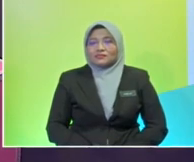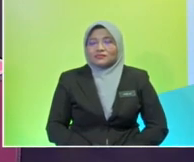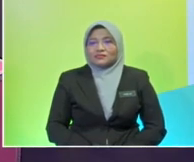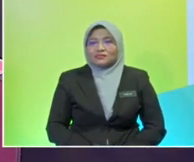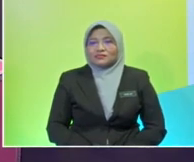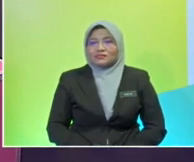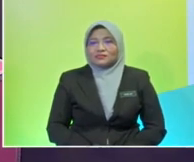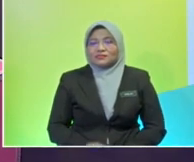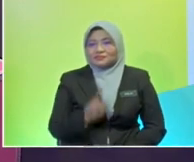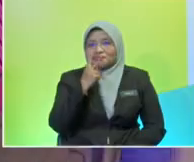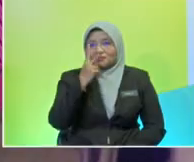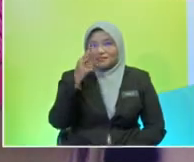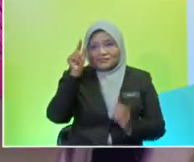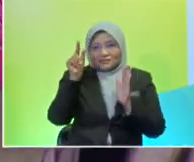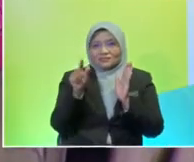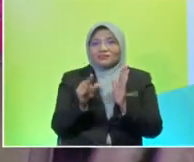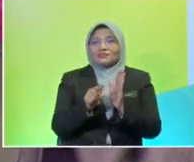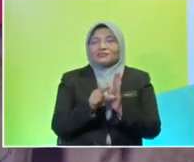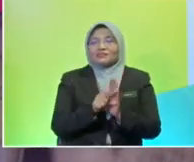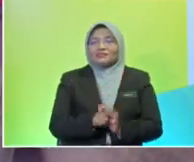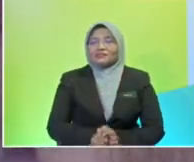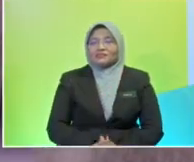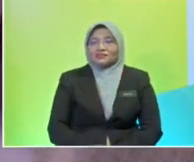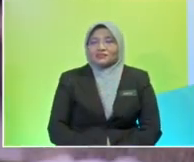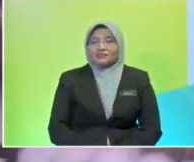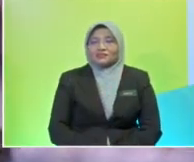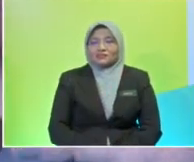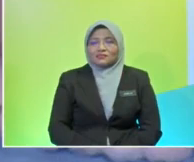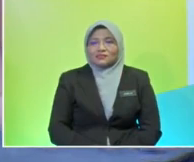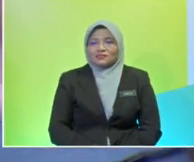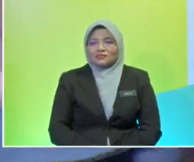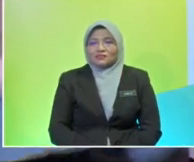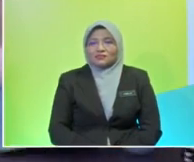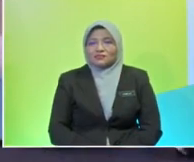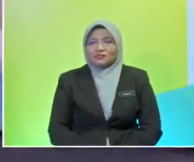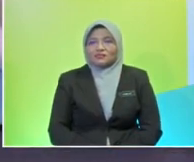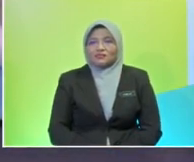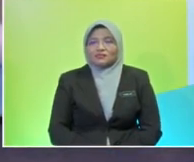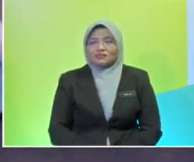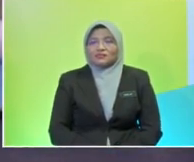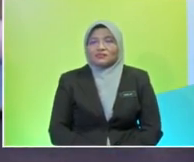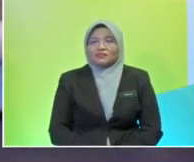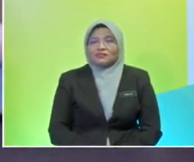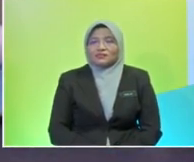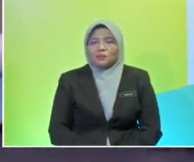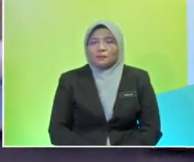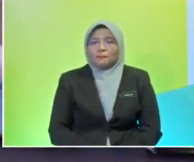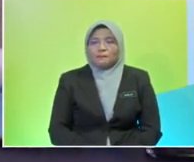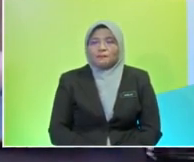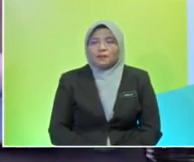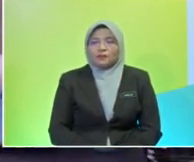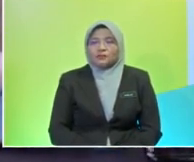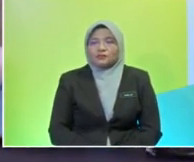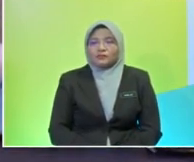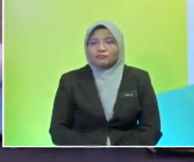ke atas kapas ini biru makin lama makin berat